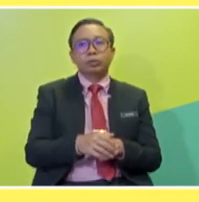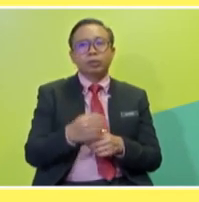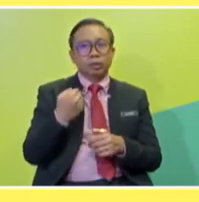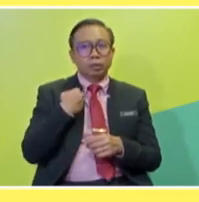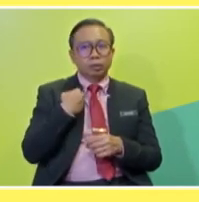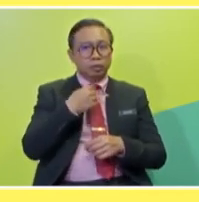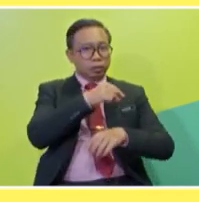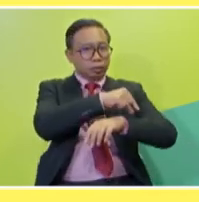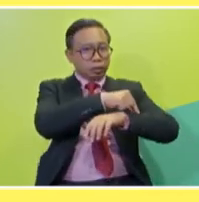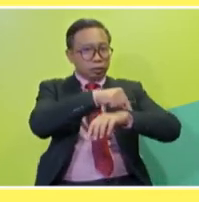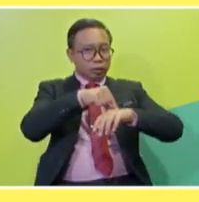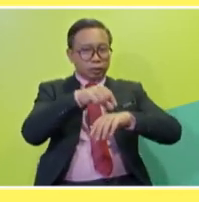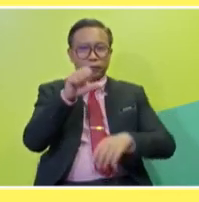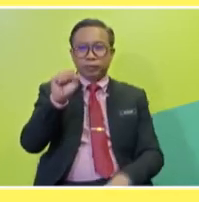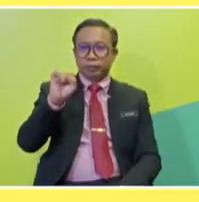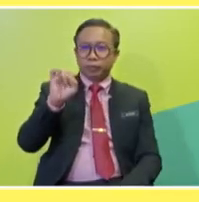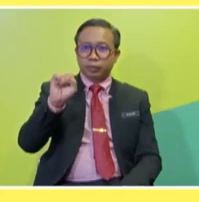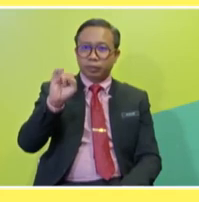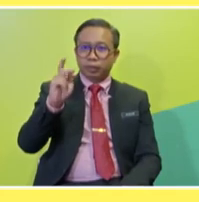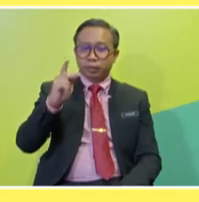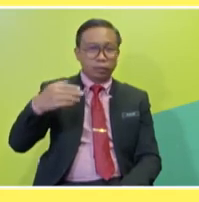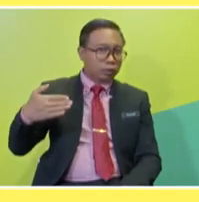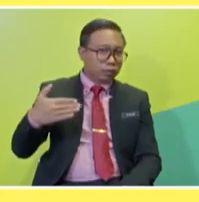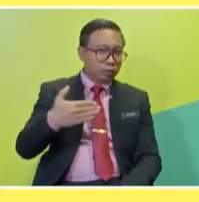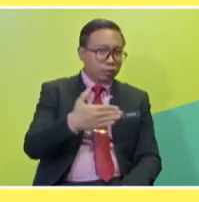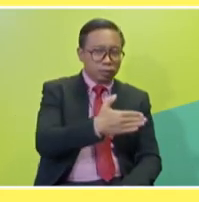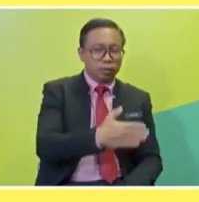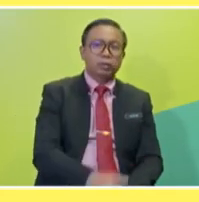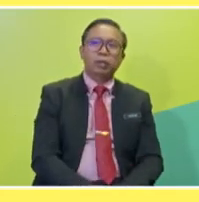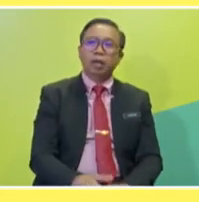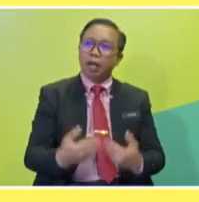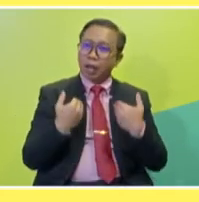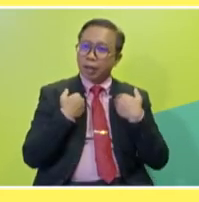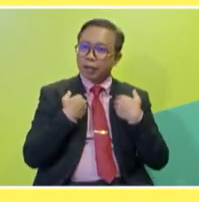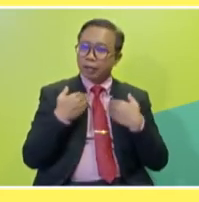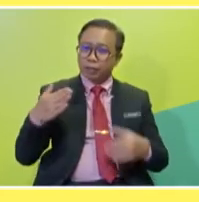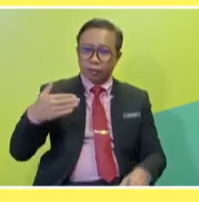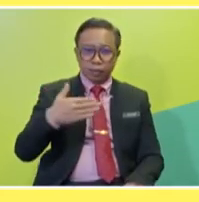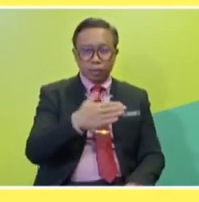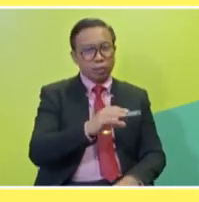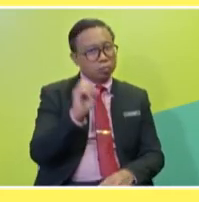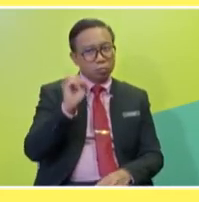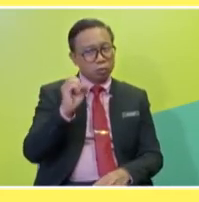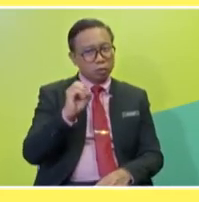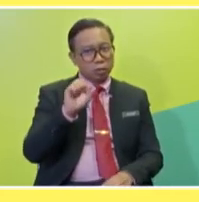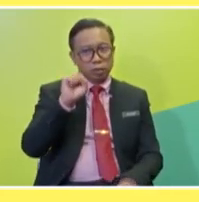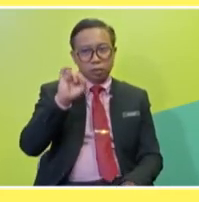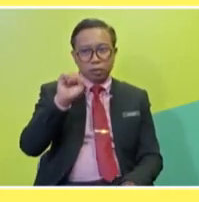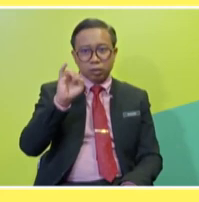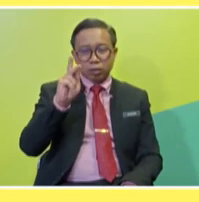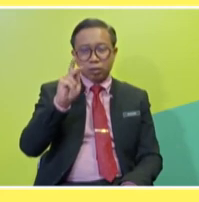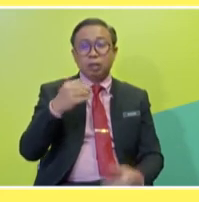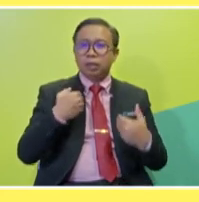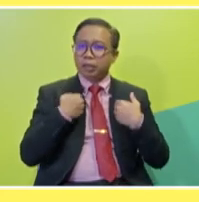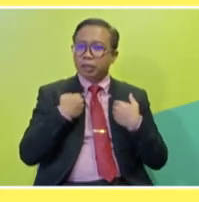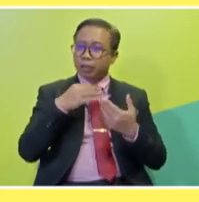Oke sisik ikan sisik ikan tapi ada juga ikan yang tidak bersisik ada juga Hewan seperti